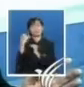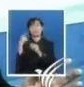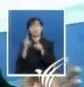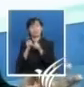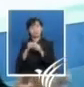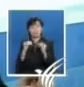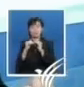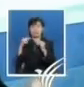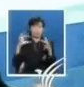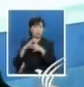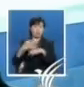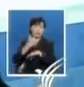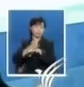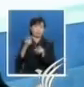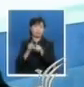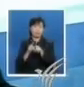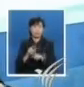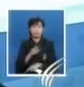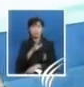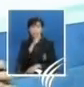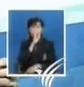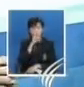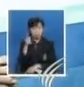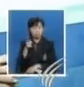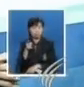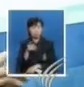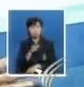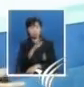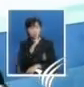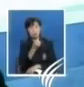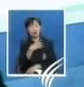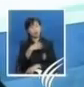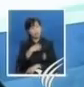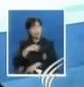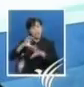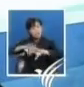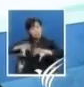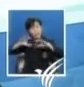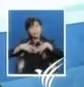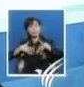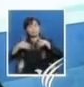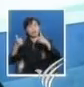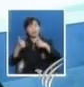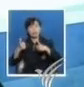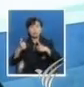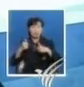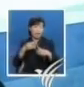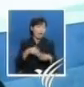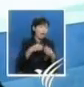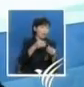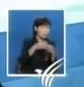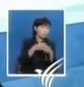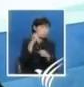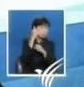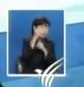ล่านี้เพราะฉะนั้นจะมาบอกว่าเพื่อให้รัฐบาลอยู่สบายสบายแล้วก็เพื่อให้คุณก็มีทางลงในการชุมนุมเอา